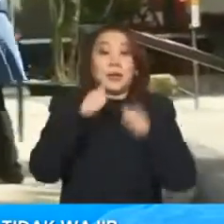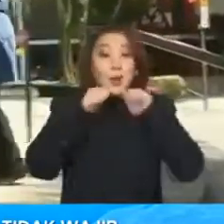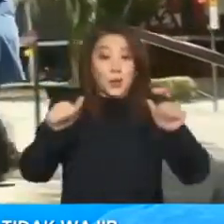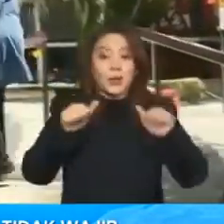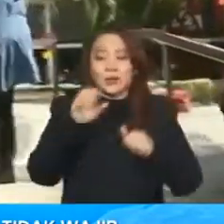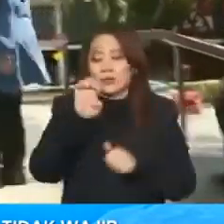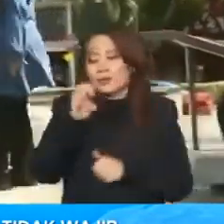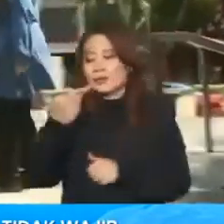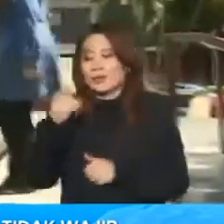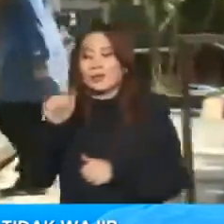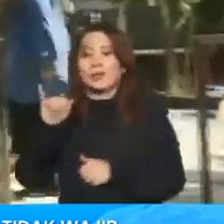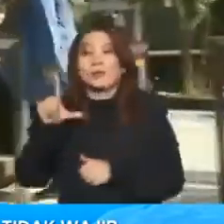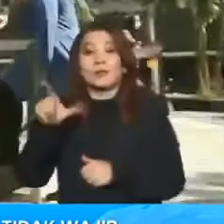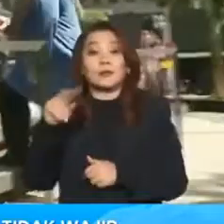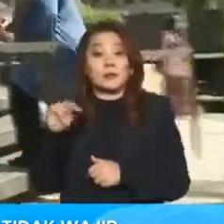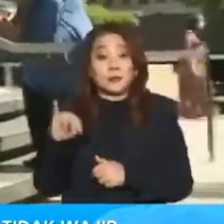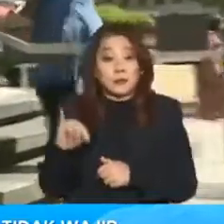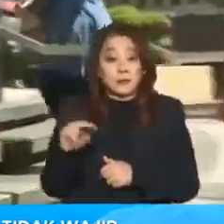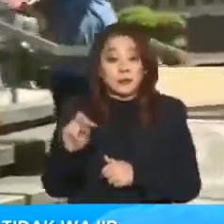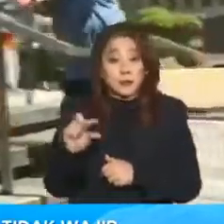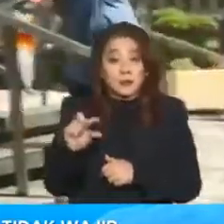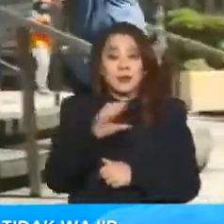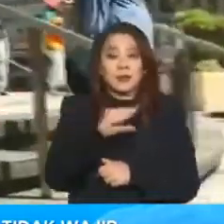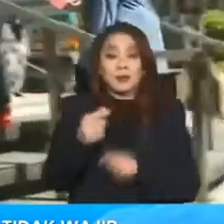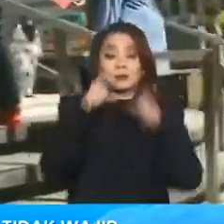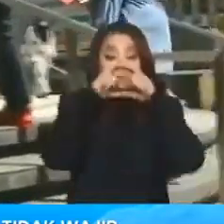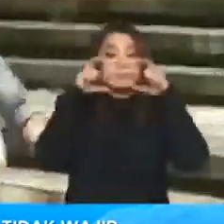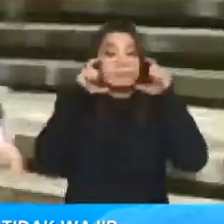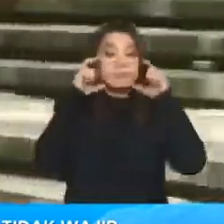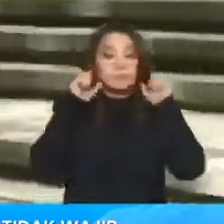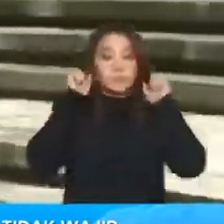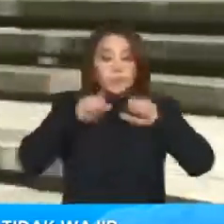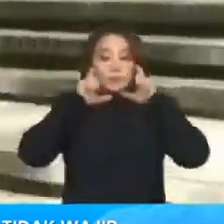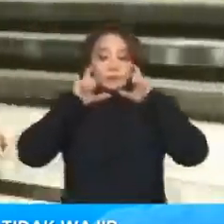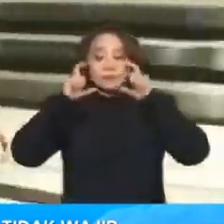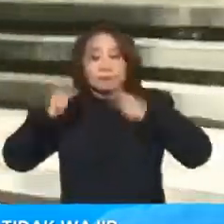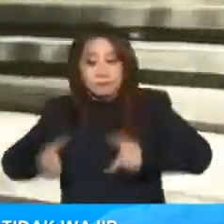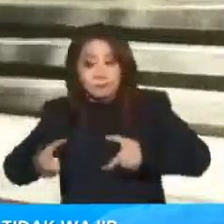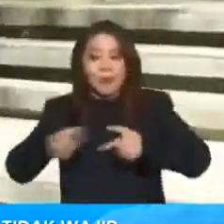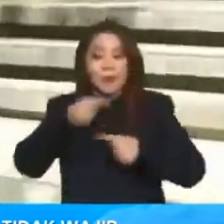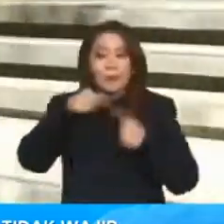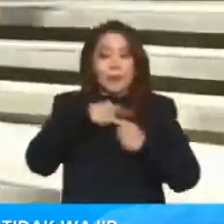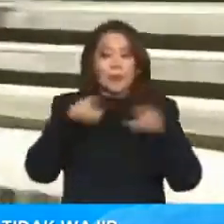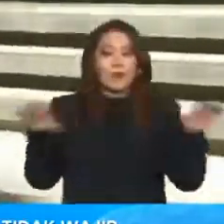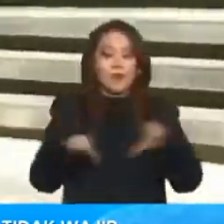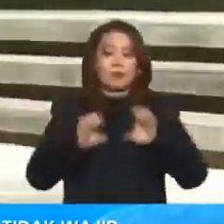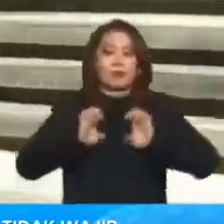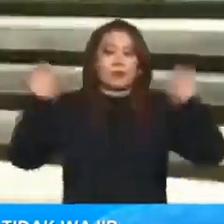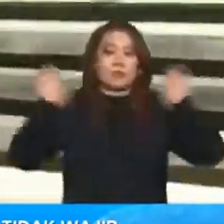Ying boleh ditanggalkan melakukan